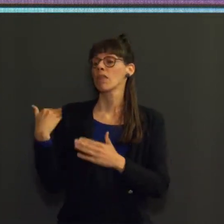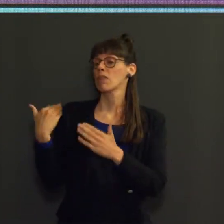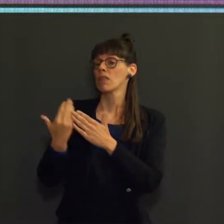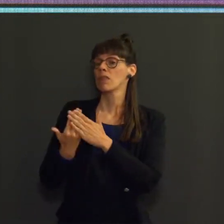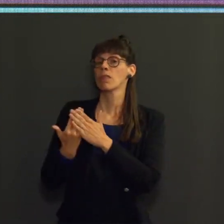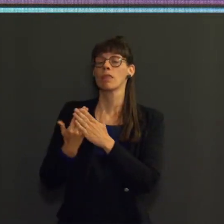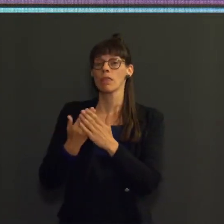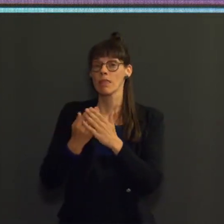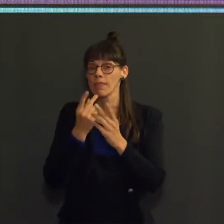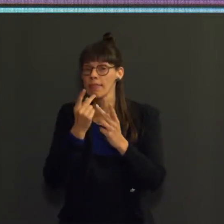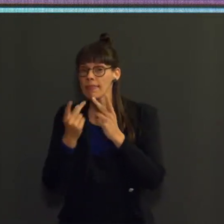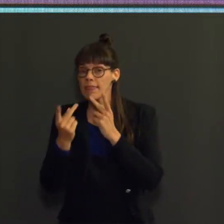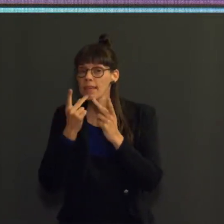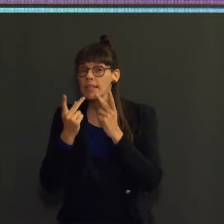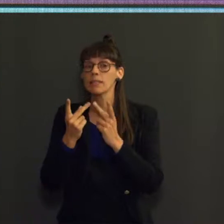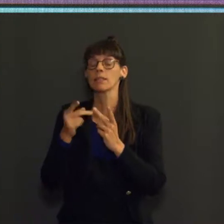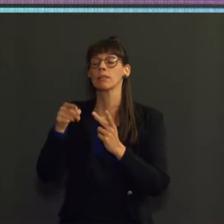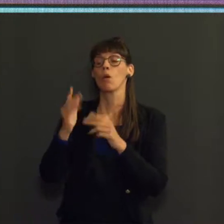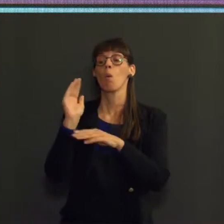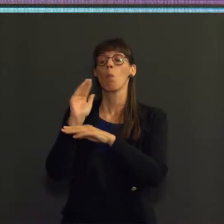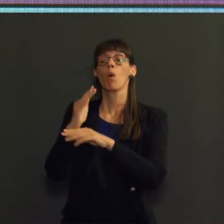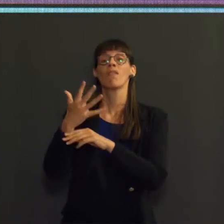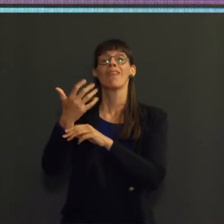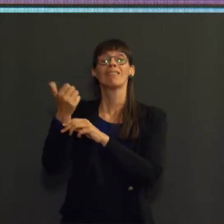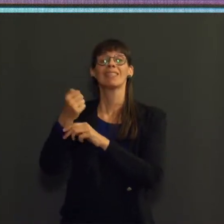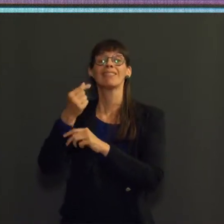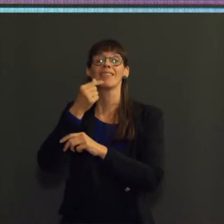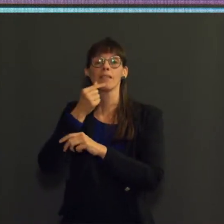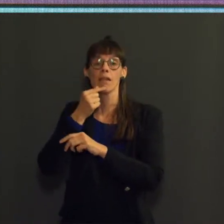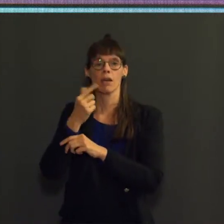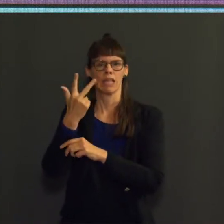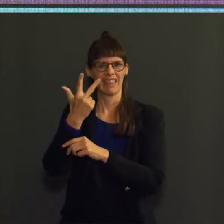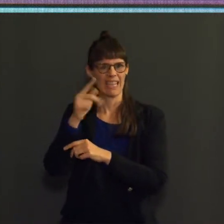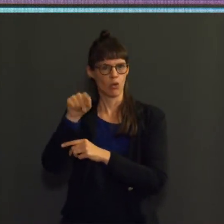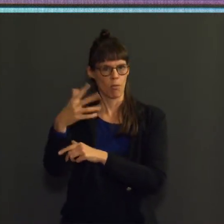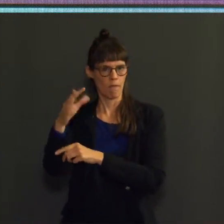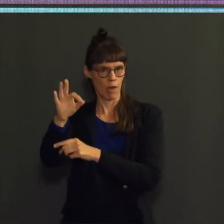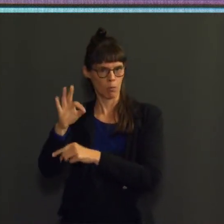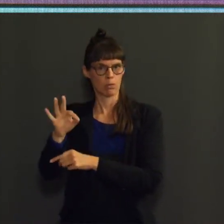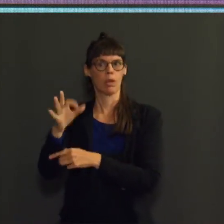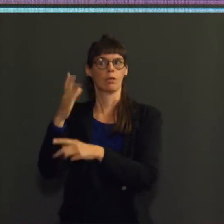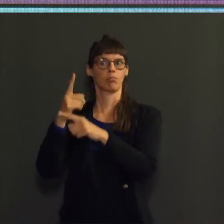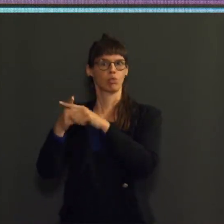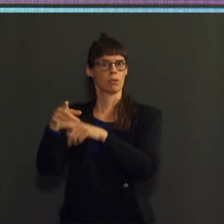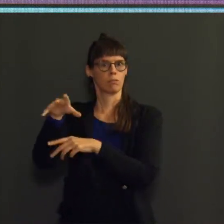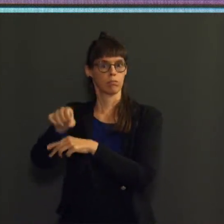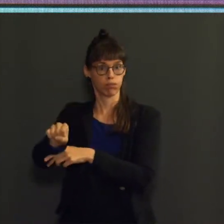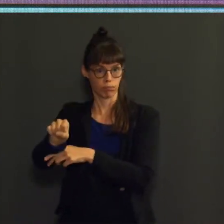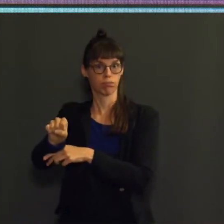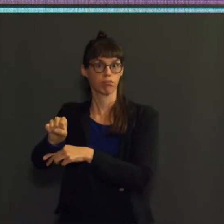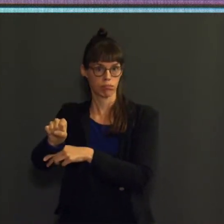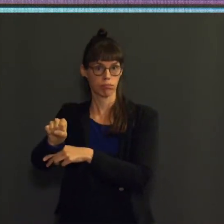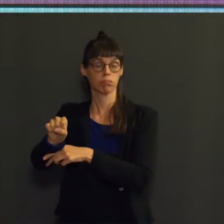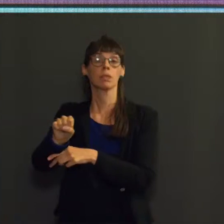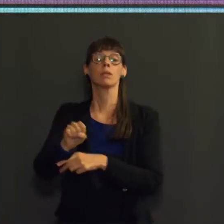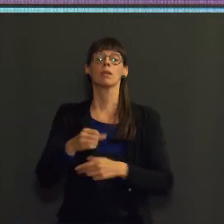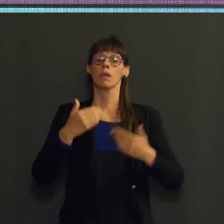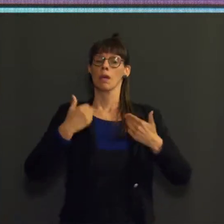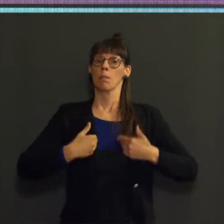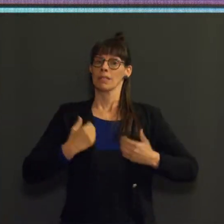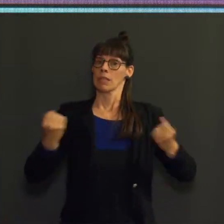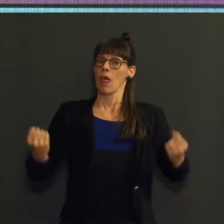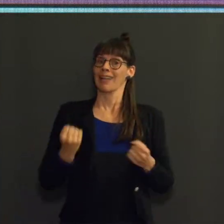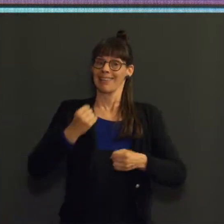afgenomen stalen test positief bij 65-plussers, tegenover zo'n 6% bij de actieve